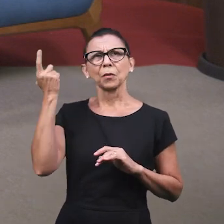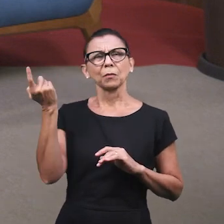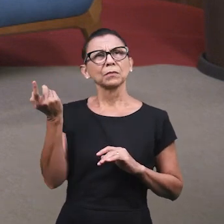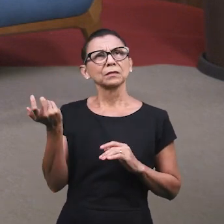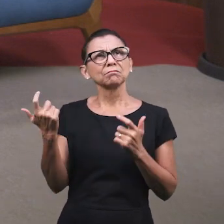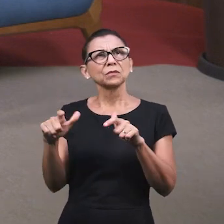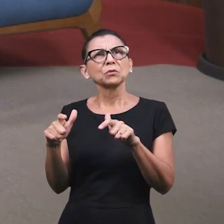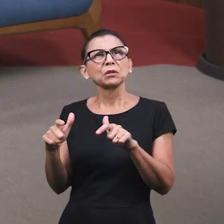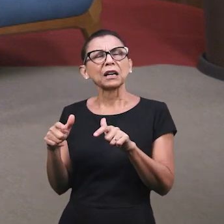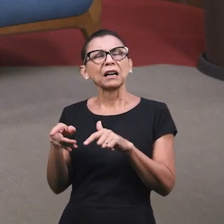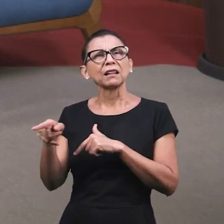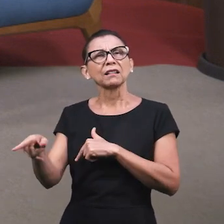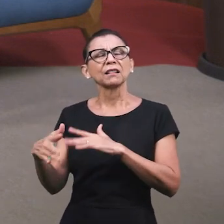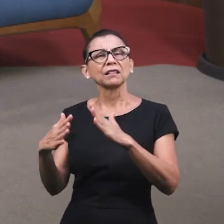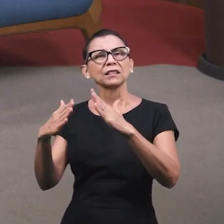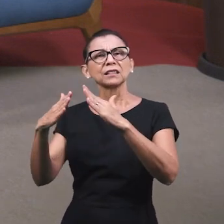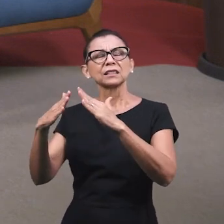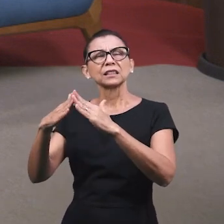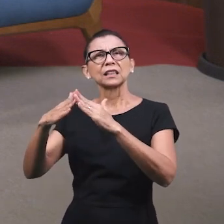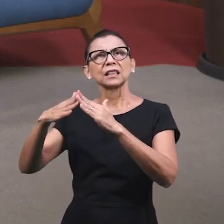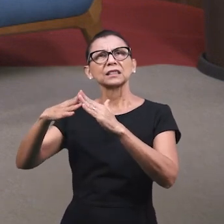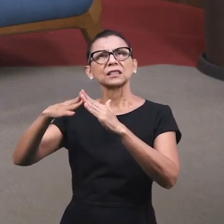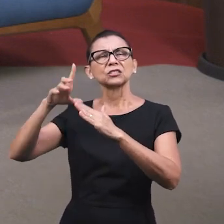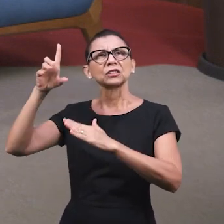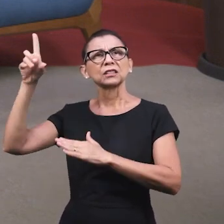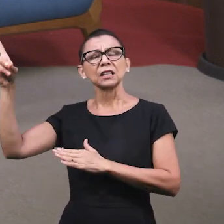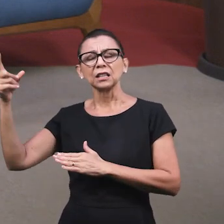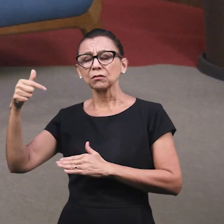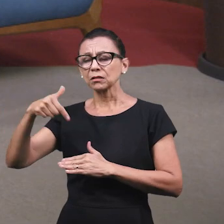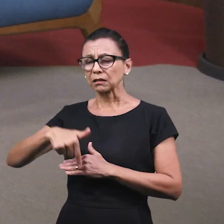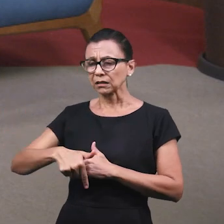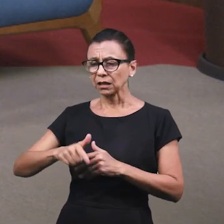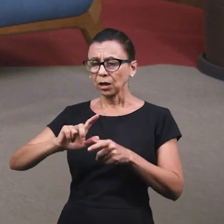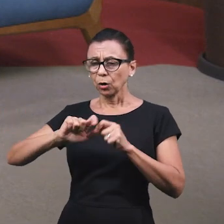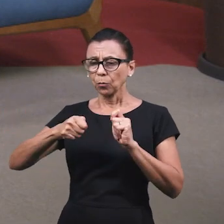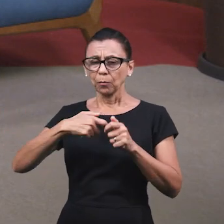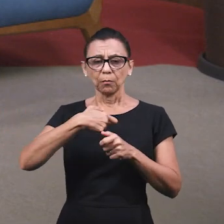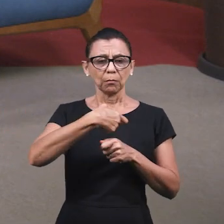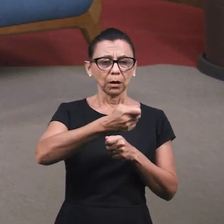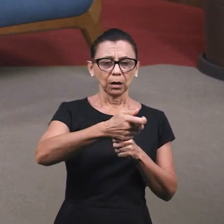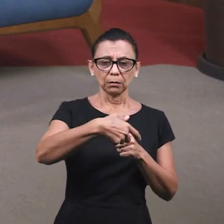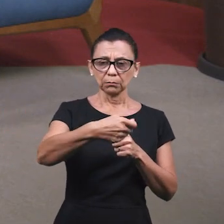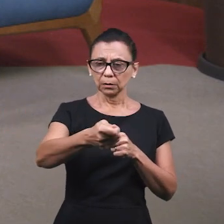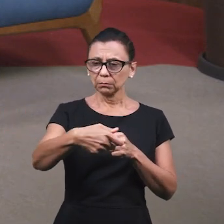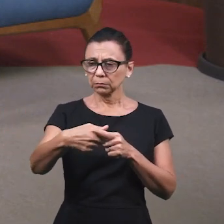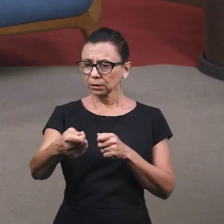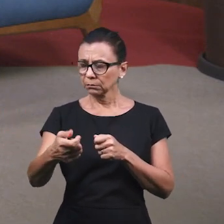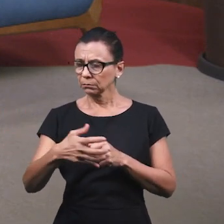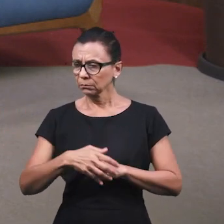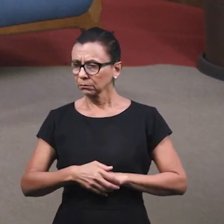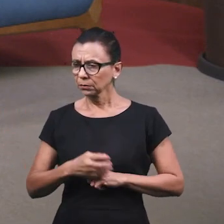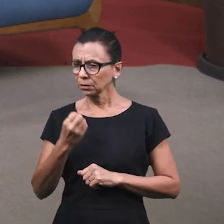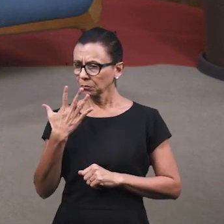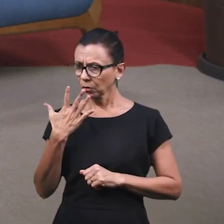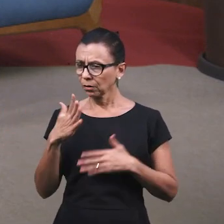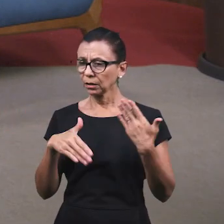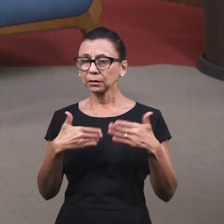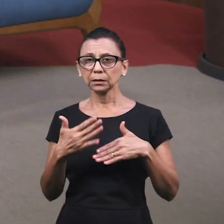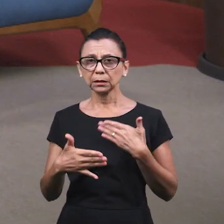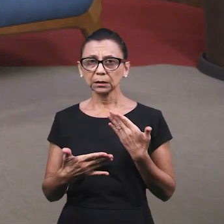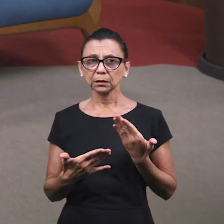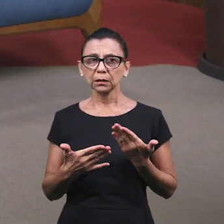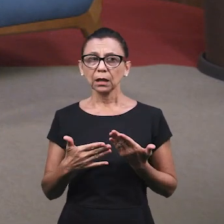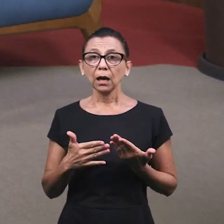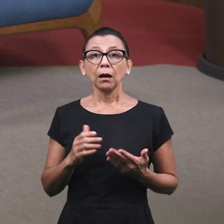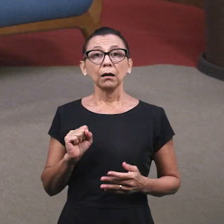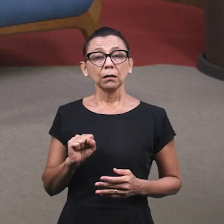nous pouvons penser, mais ils étaient dans le temple, ils partageaient le pain, c'est bien, quelle joie, ils partageaient les choses. Il y a